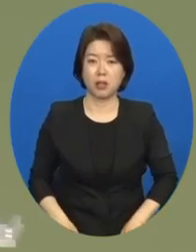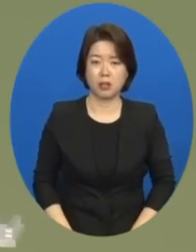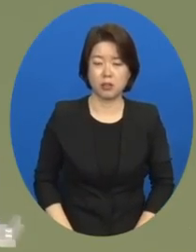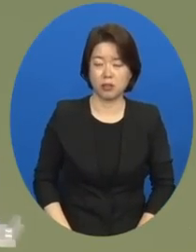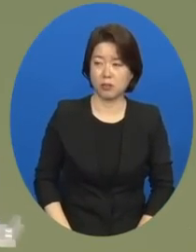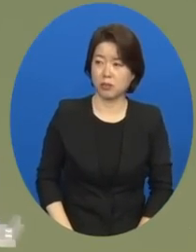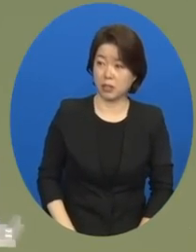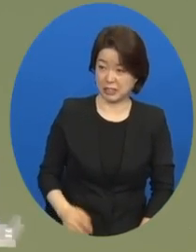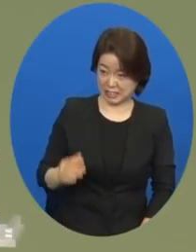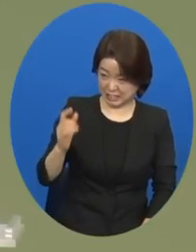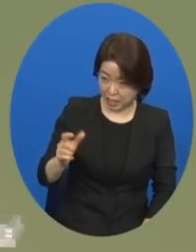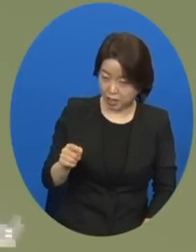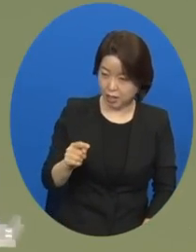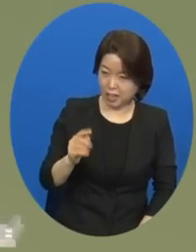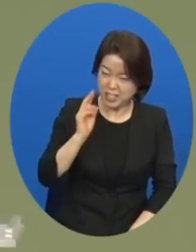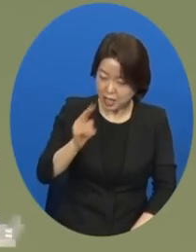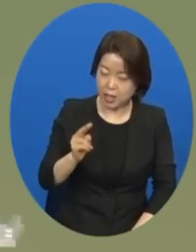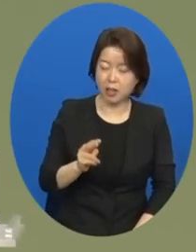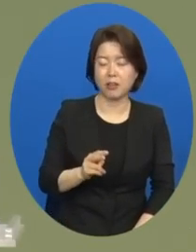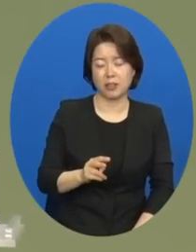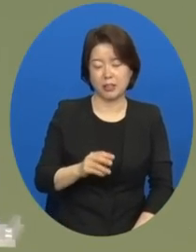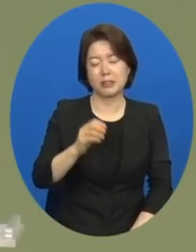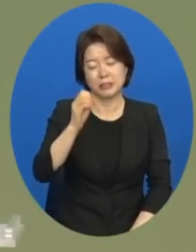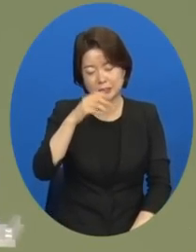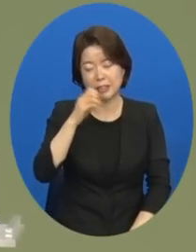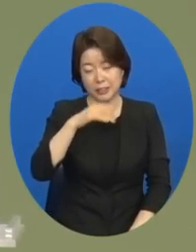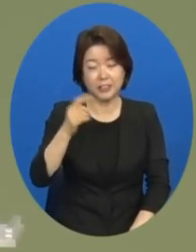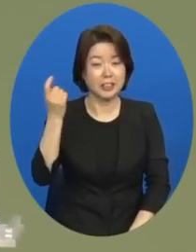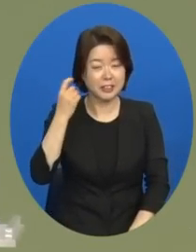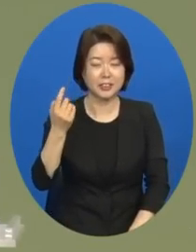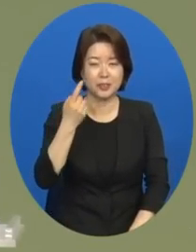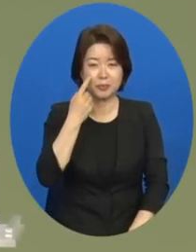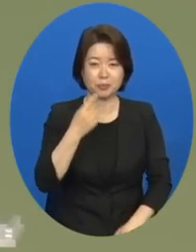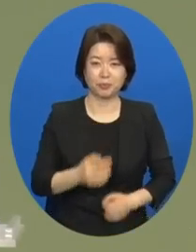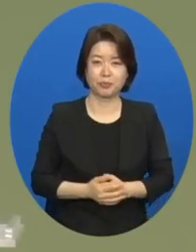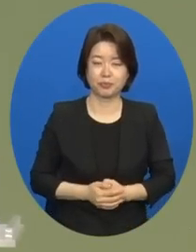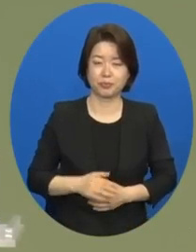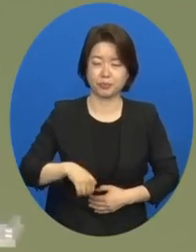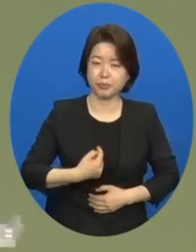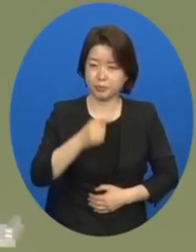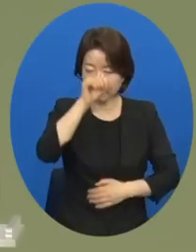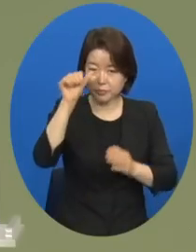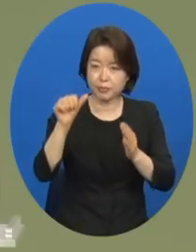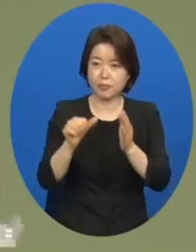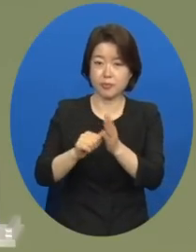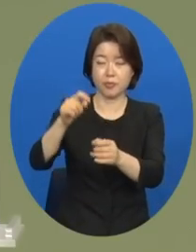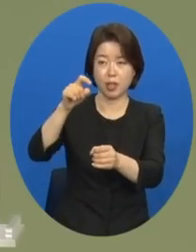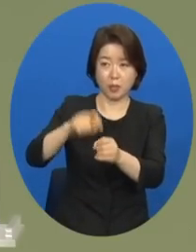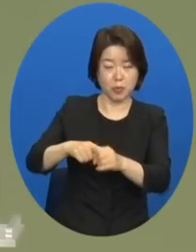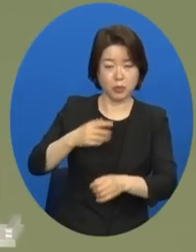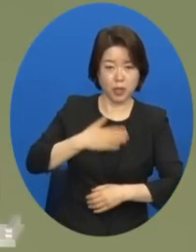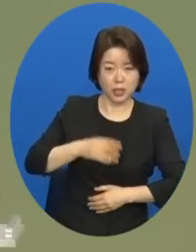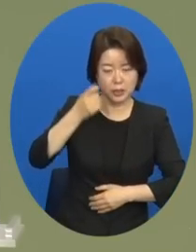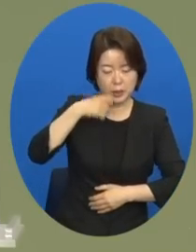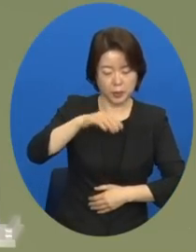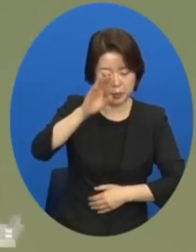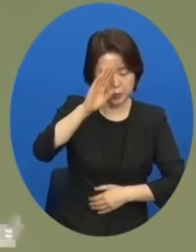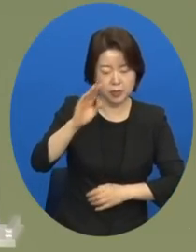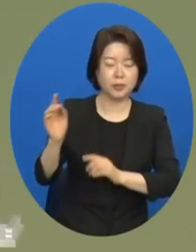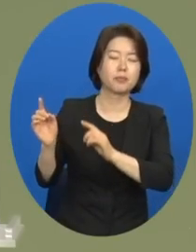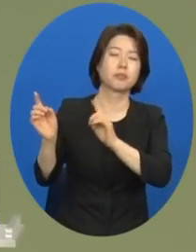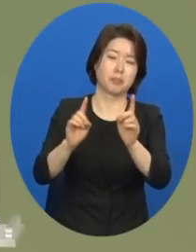하세요 근데 자기가 인생의 목적을 알게 되니까 우울증이 회복되었고 남편과